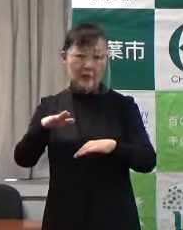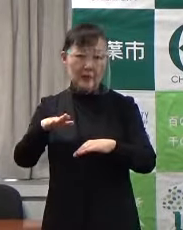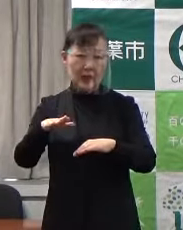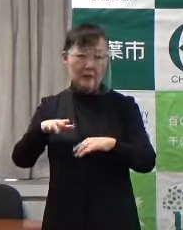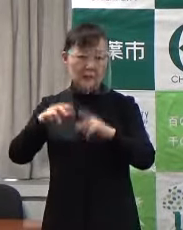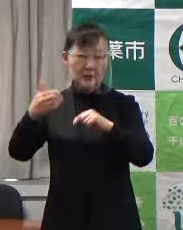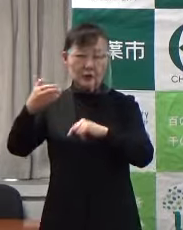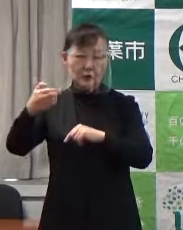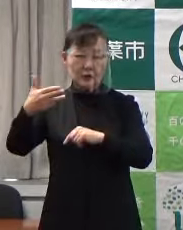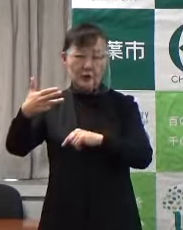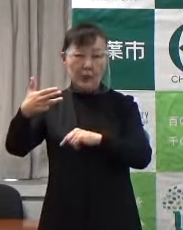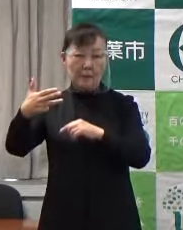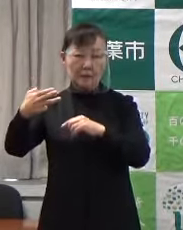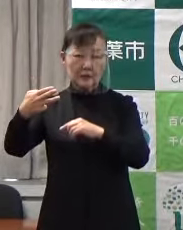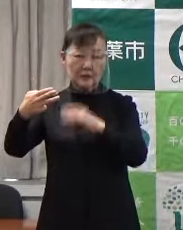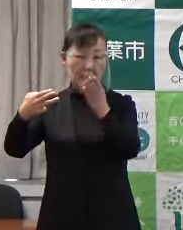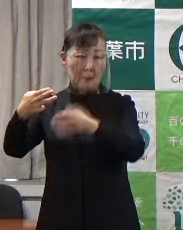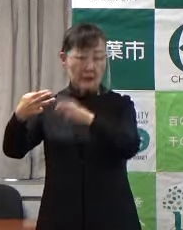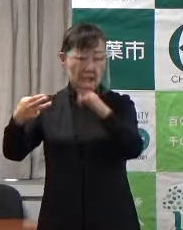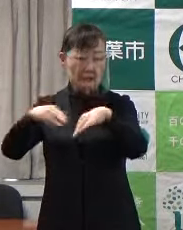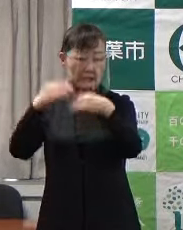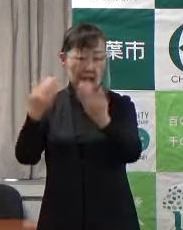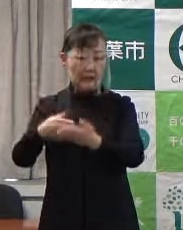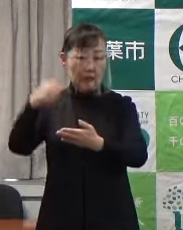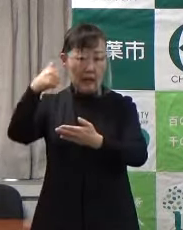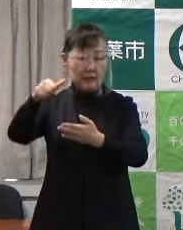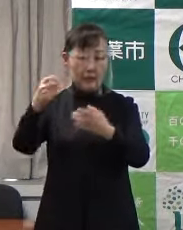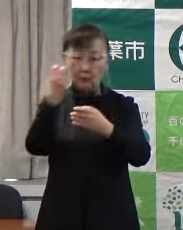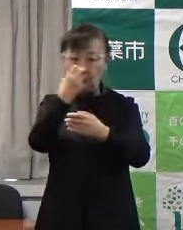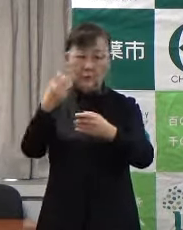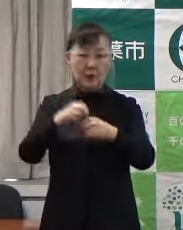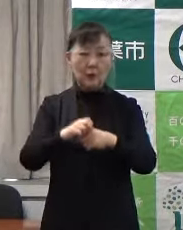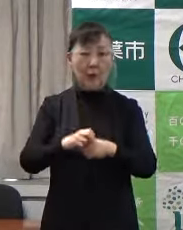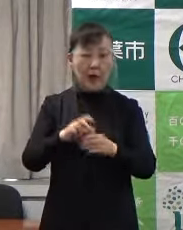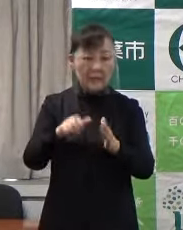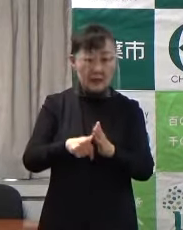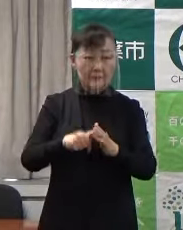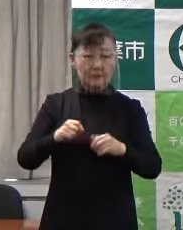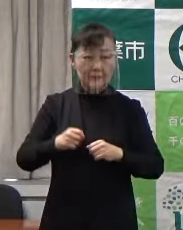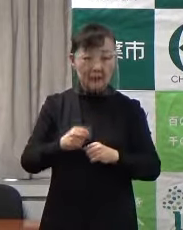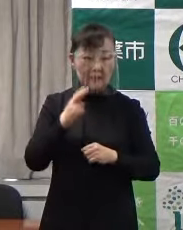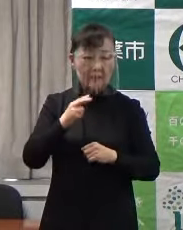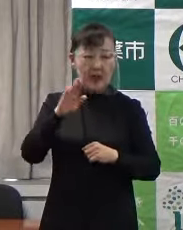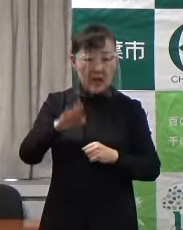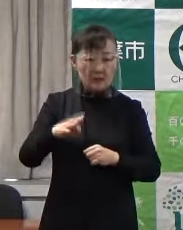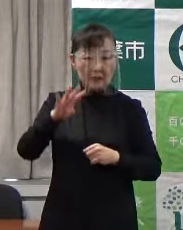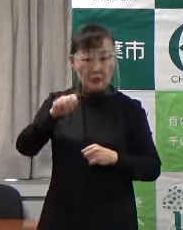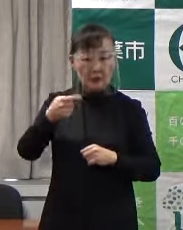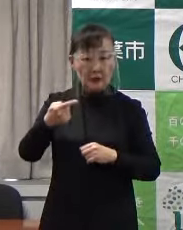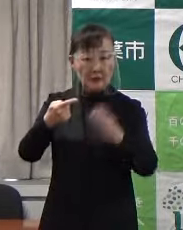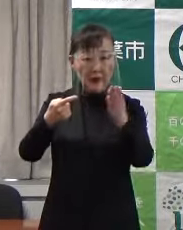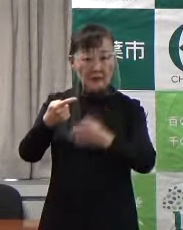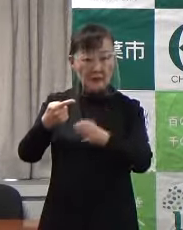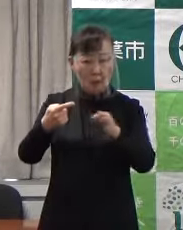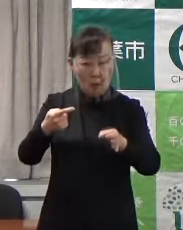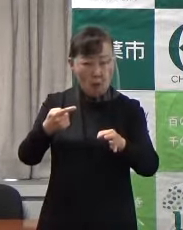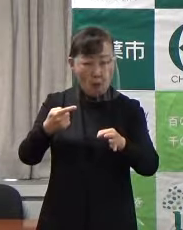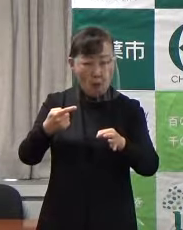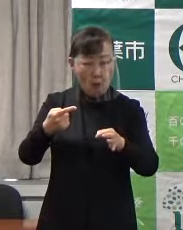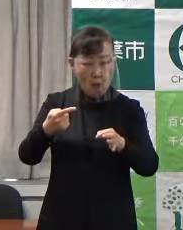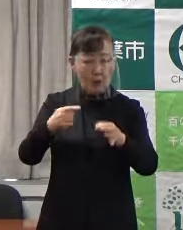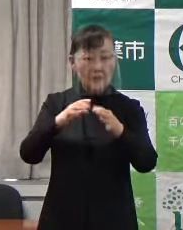家族 93% で、全体のアンケート調査だと同居家族に喫煙ありが 41% です